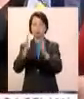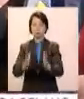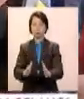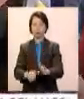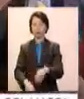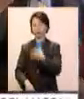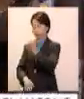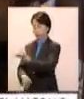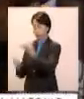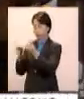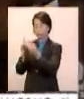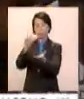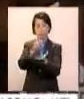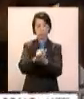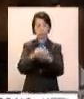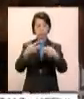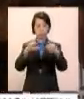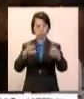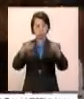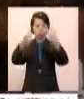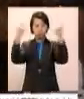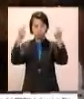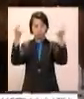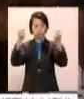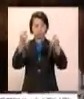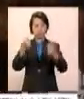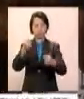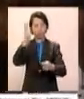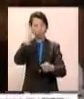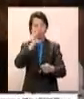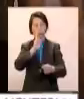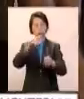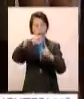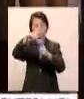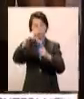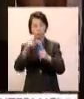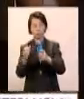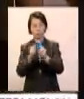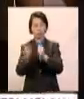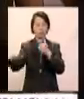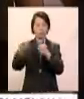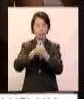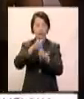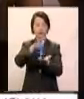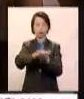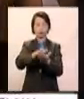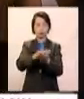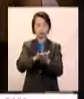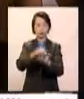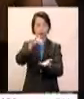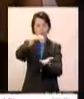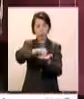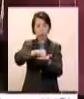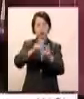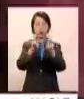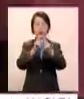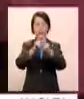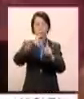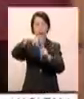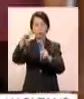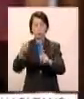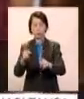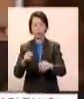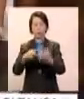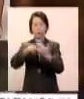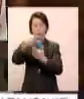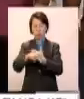Beliau ditemui media selepas merasmikan Karnival Aspek Wanita Pandan dan program Back to School di Kampung Pandan. Program Lay